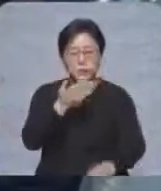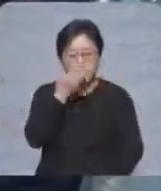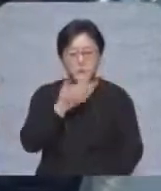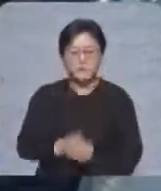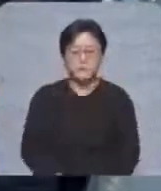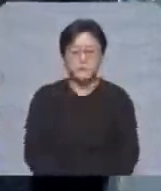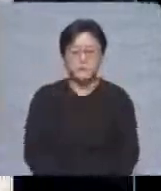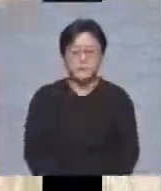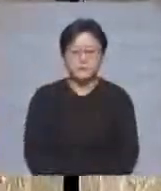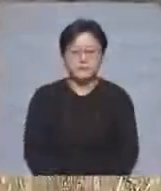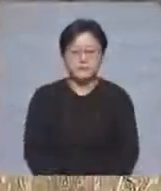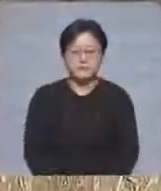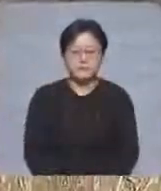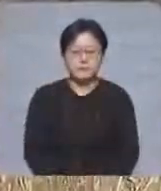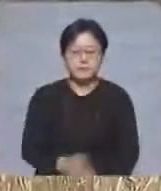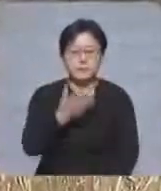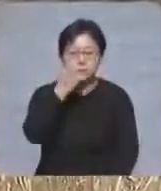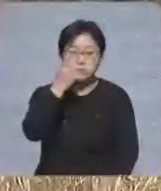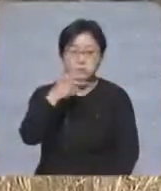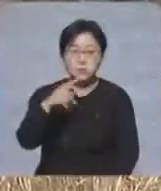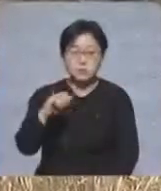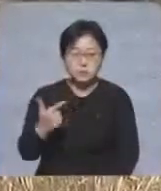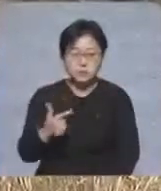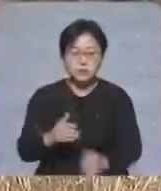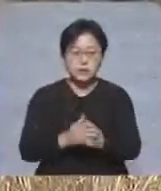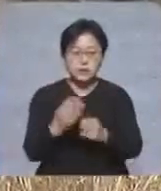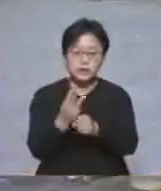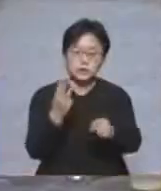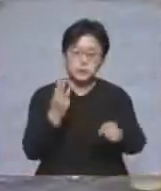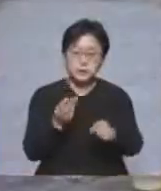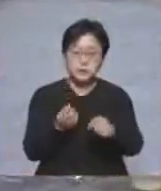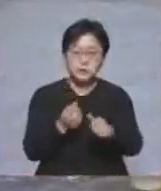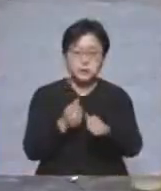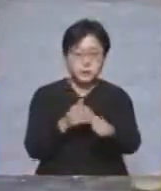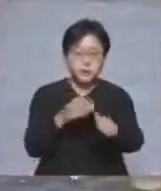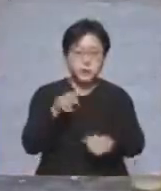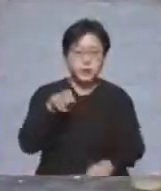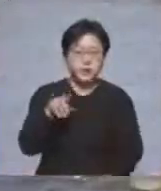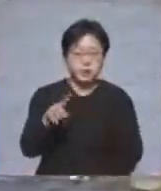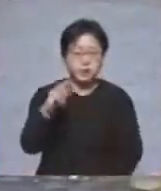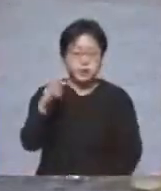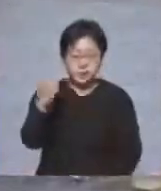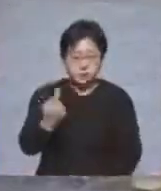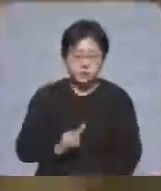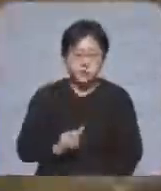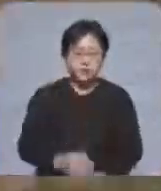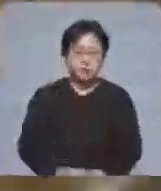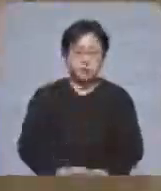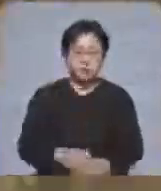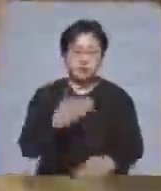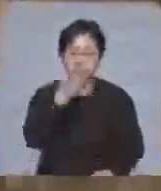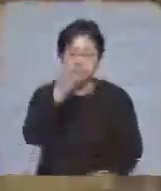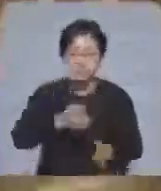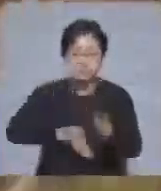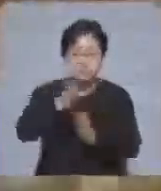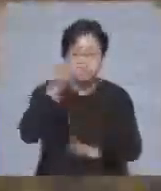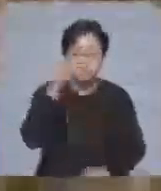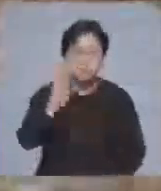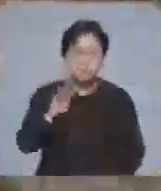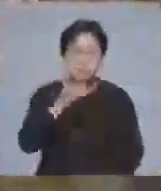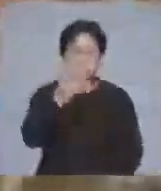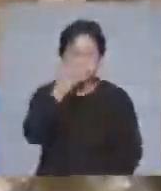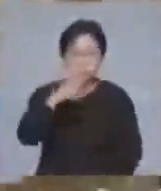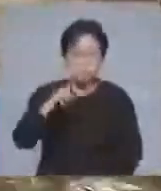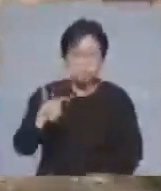있습니다. 순천 동천에서 3년 전 방류한 연어가 되돌아왔습니다. 순천시는 최근